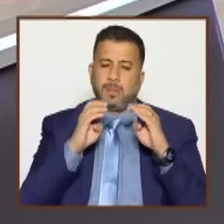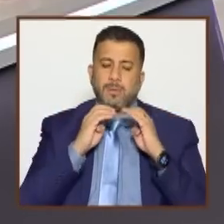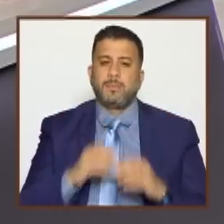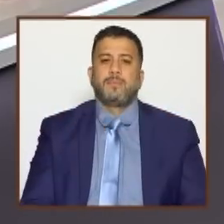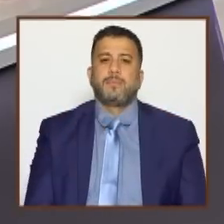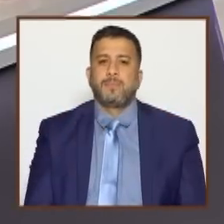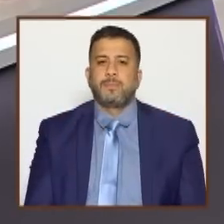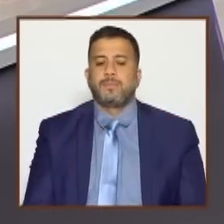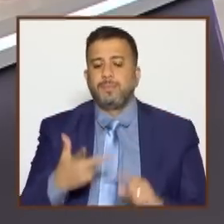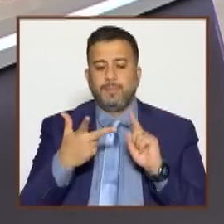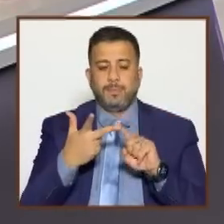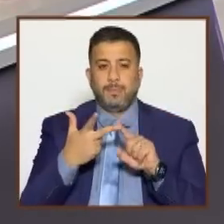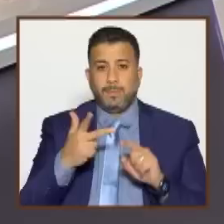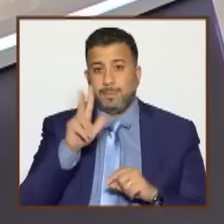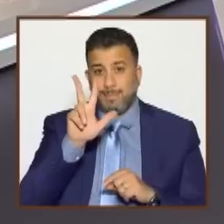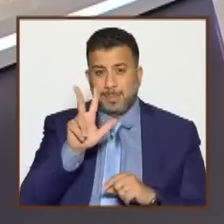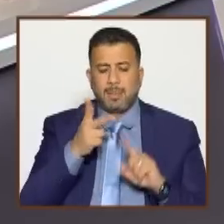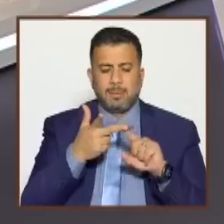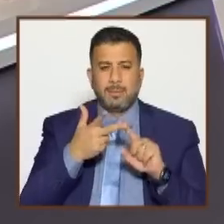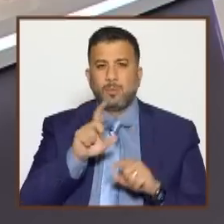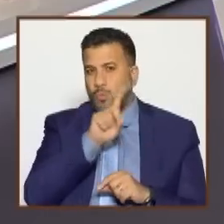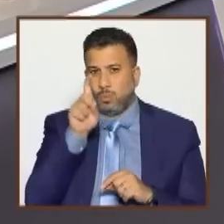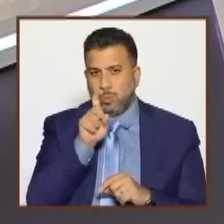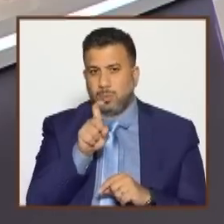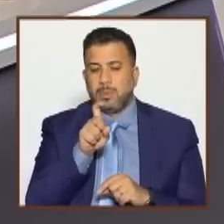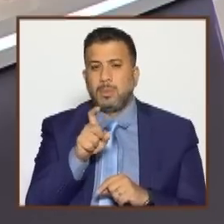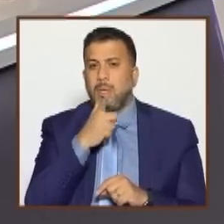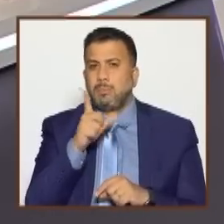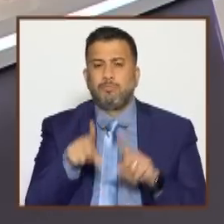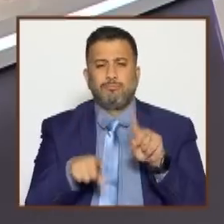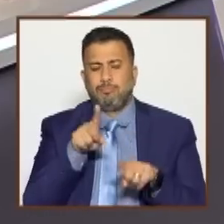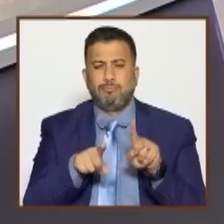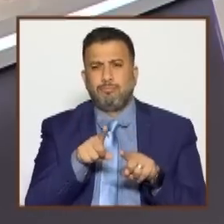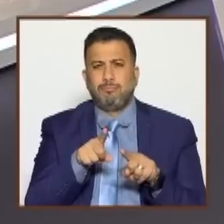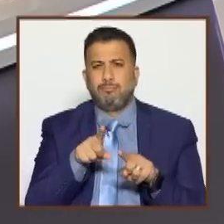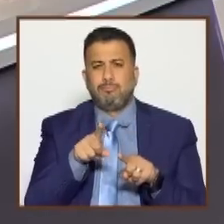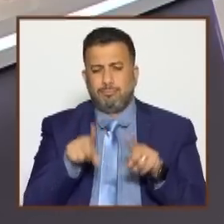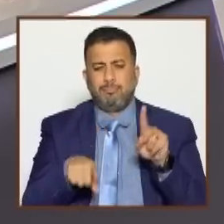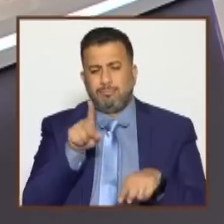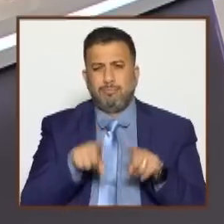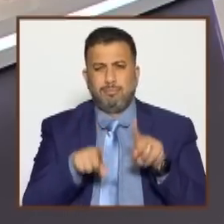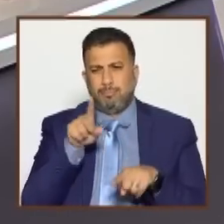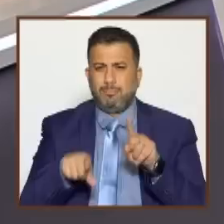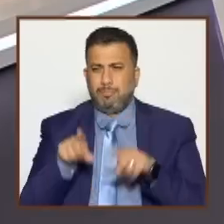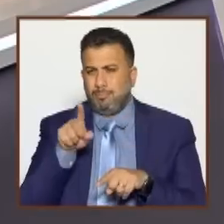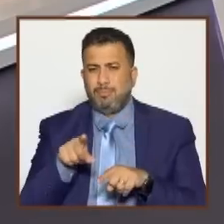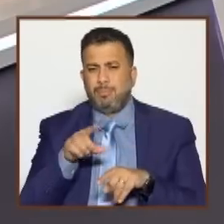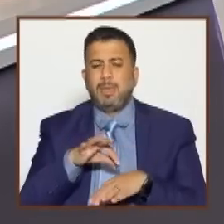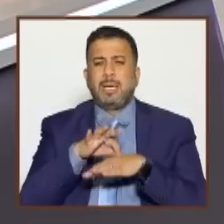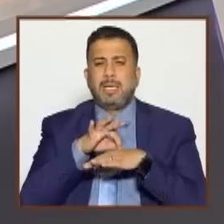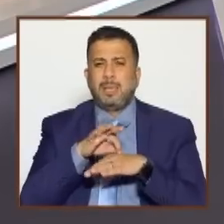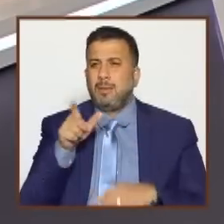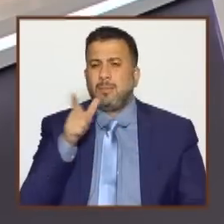السؤال الثالث يا شيخي، في بعض من الاخوة بارك الله فيهم يطلق